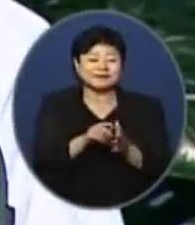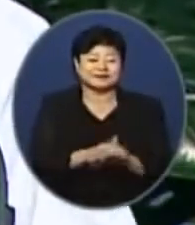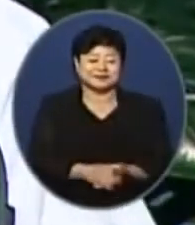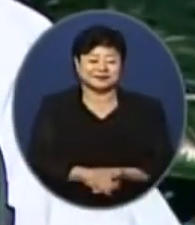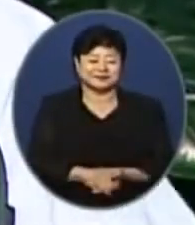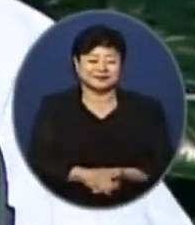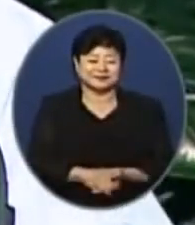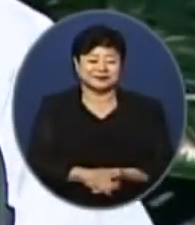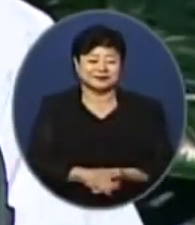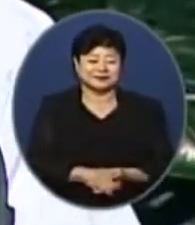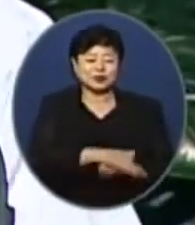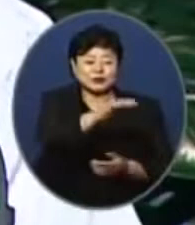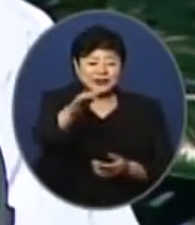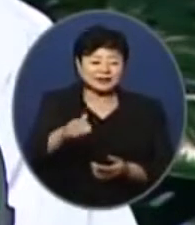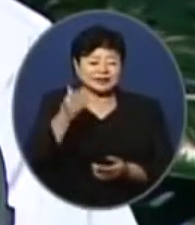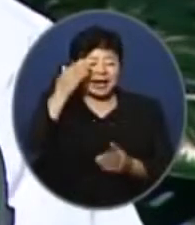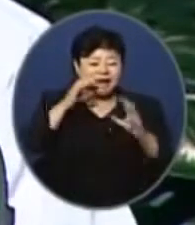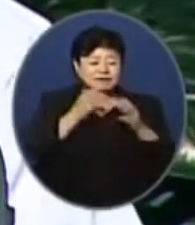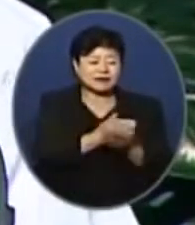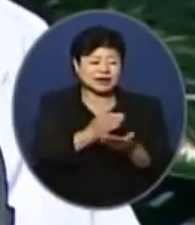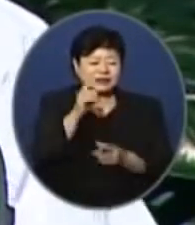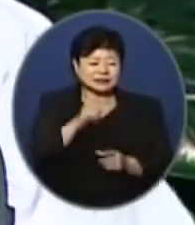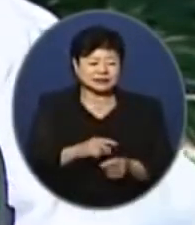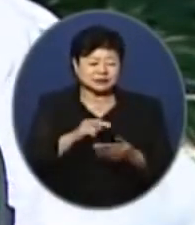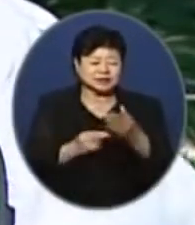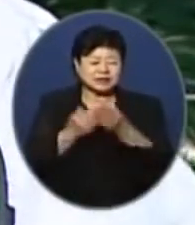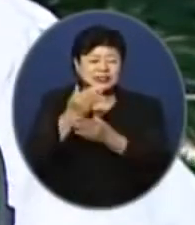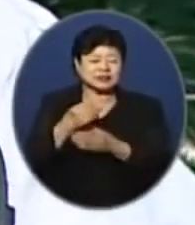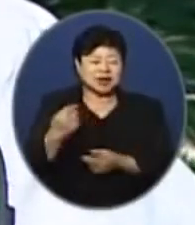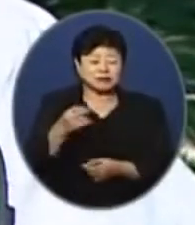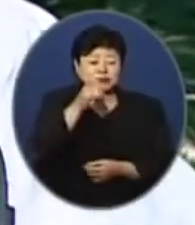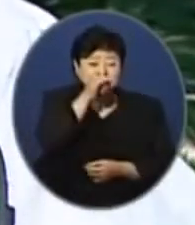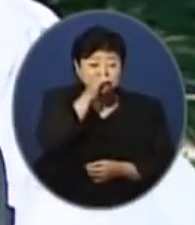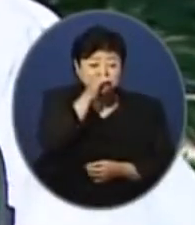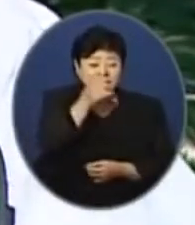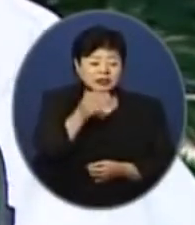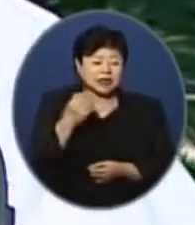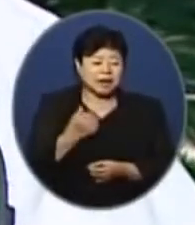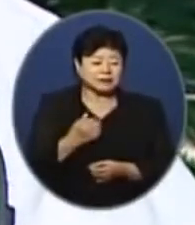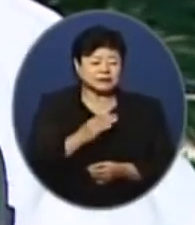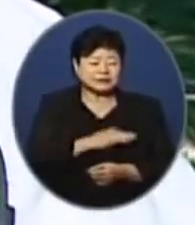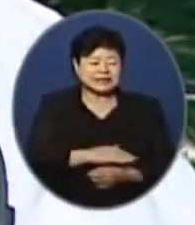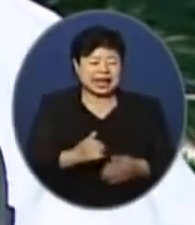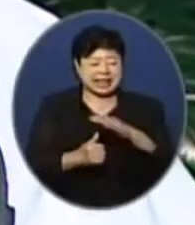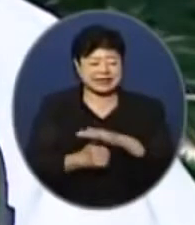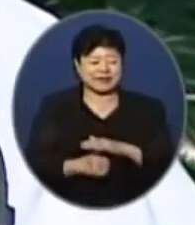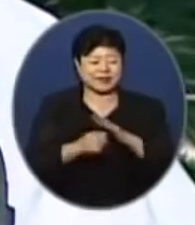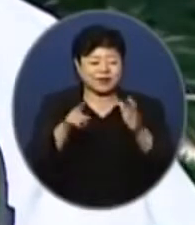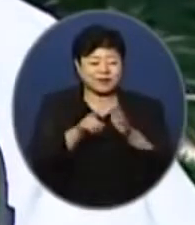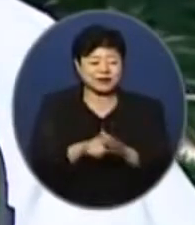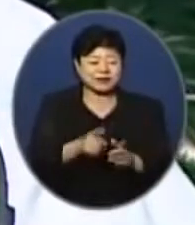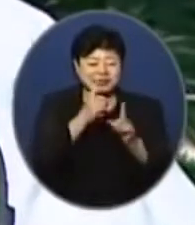것입니다. 우리 대한민국이 여러 가지 사고로 많은 아픔이 있습니다. 그러나 이 아픔을 잘 견뎌